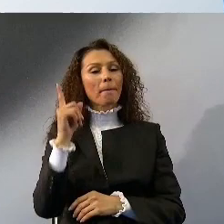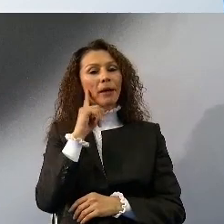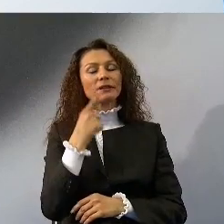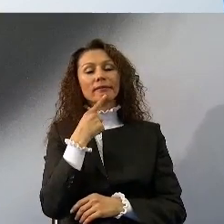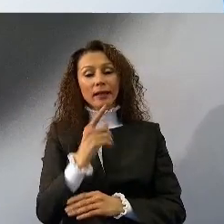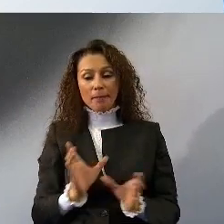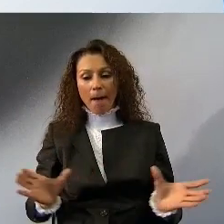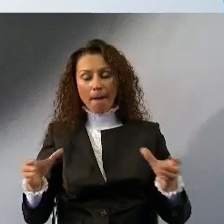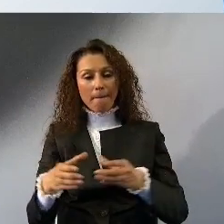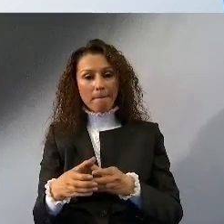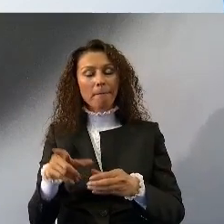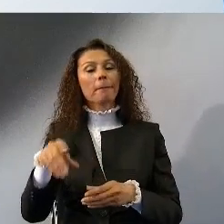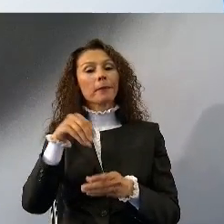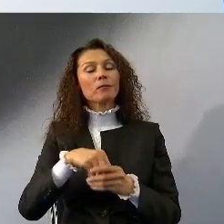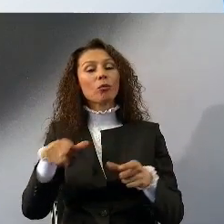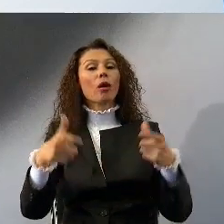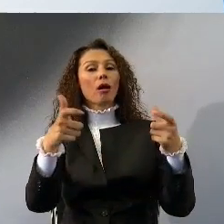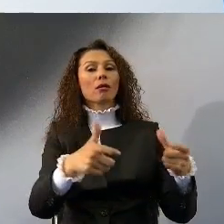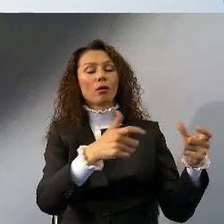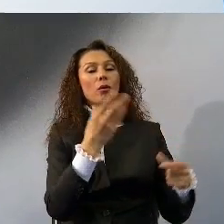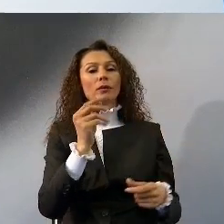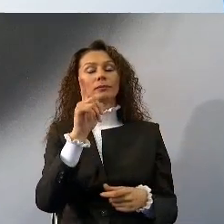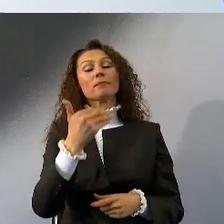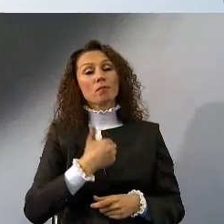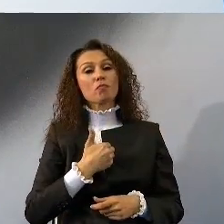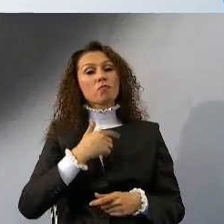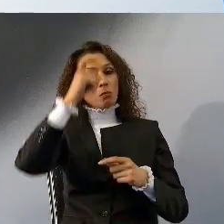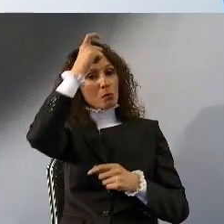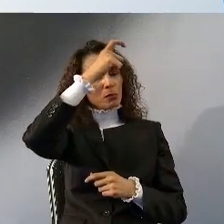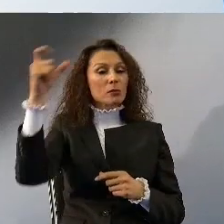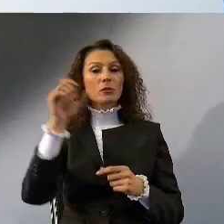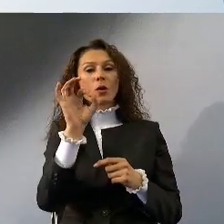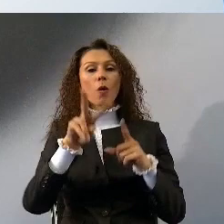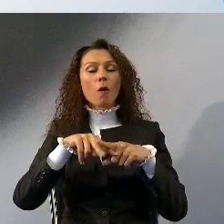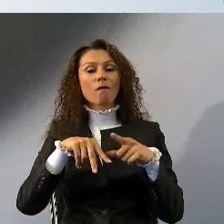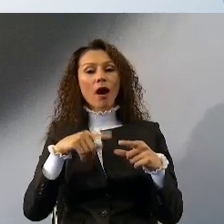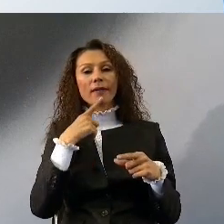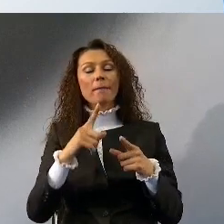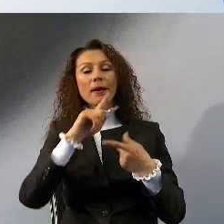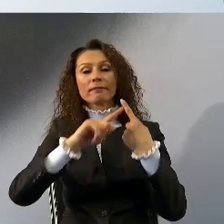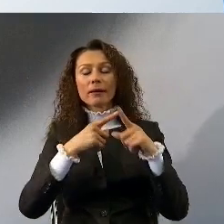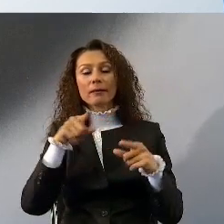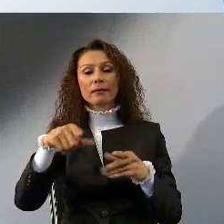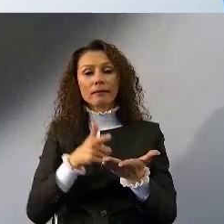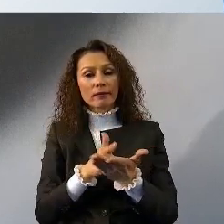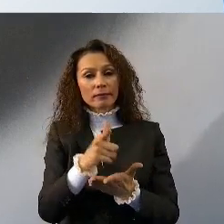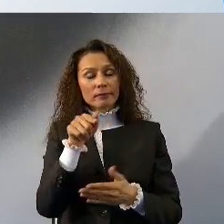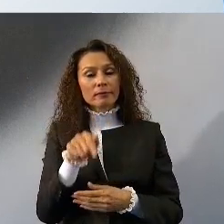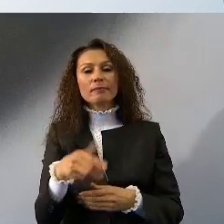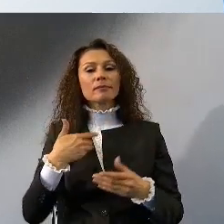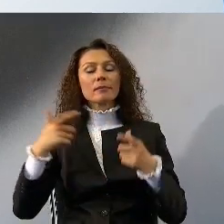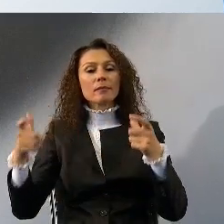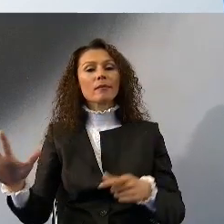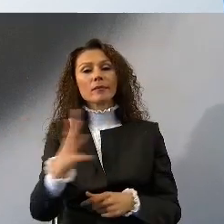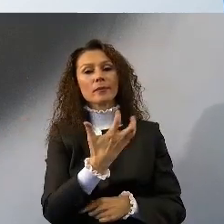alanlar kapladığı için bu alanlar yer almalıdır. Biz Türkiye'de ova temelli bir tarım politikası yaratamayız. Çünkü bu alanlar bizim